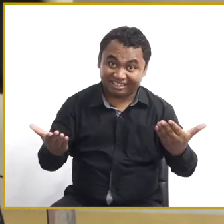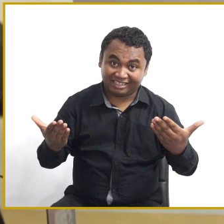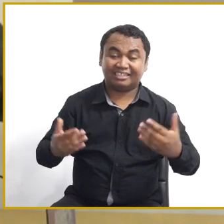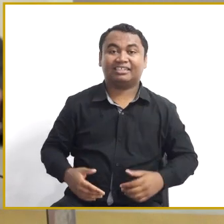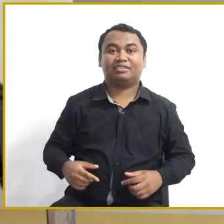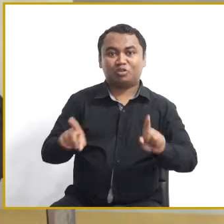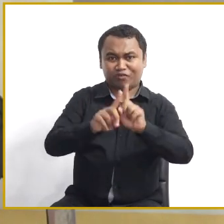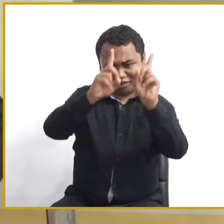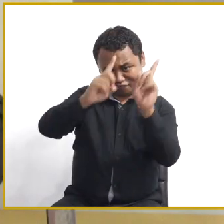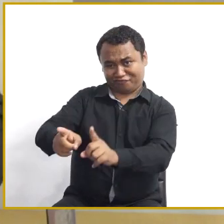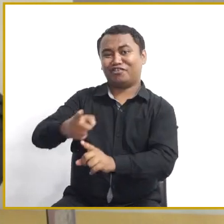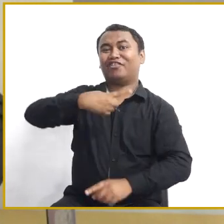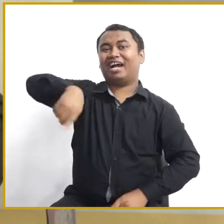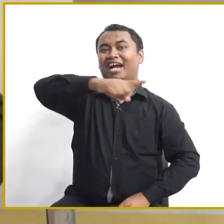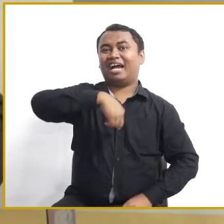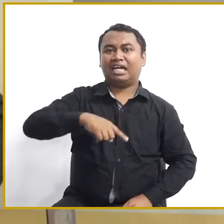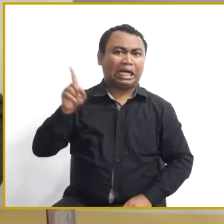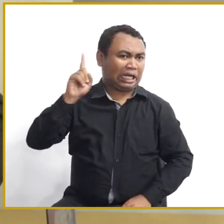saksi, zat akan vinan dulu.